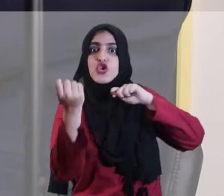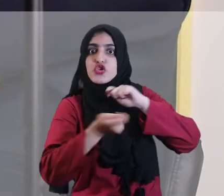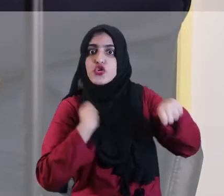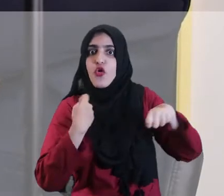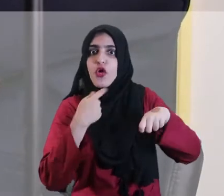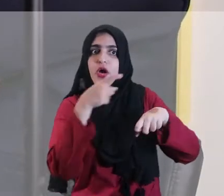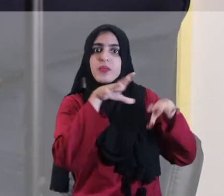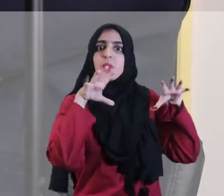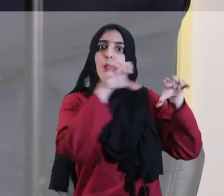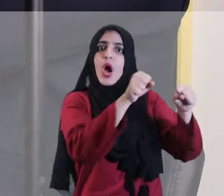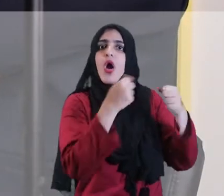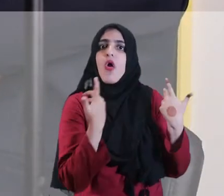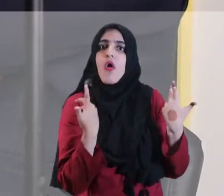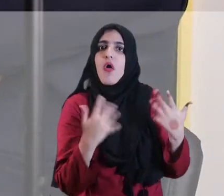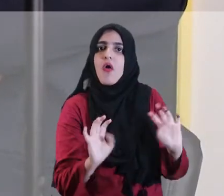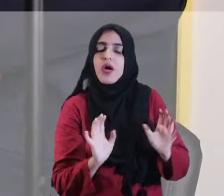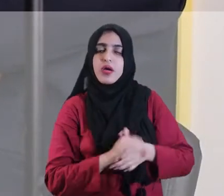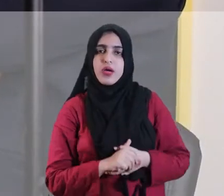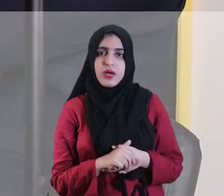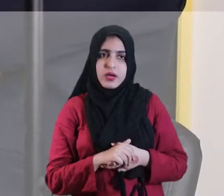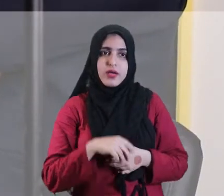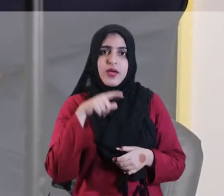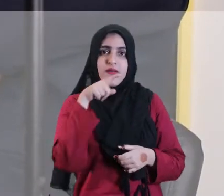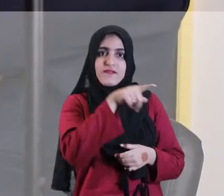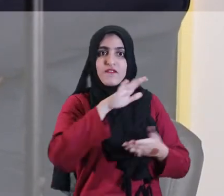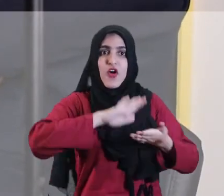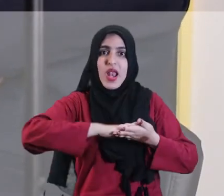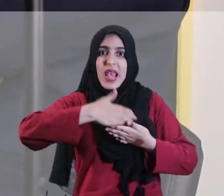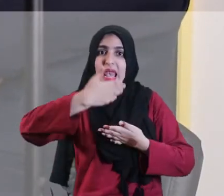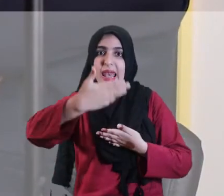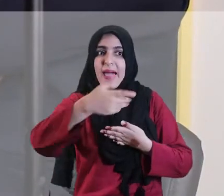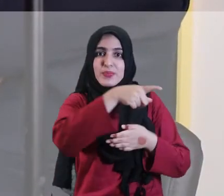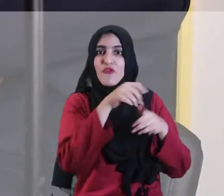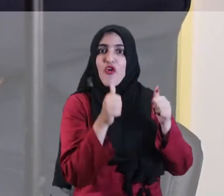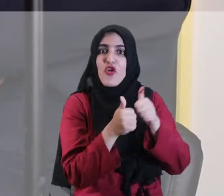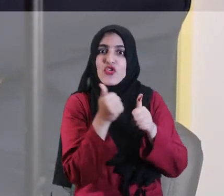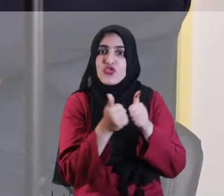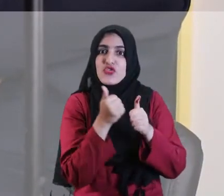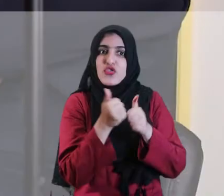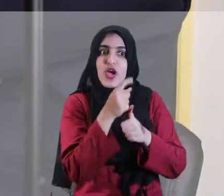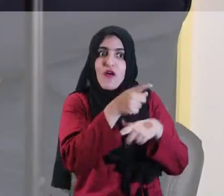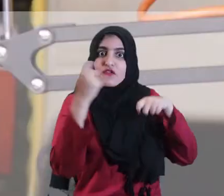अच्छा ठीक है उन्होंने जो लैपटॉप इस्तेमाल कर रहे थे वह छोटे